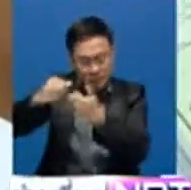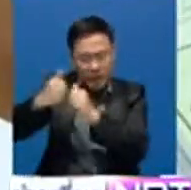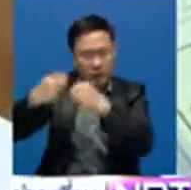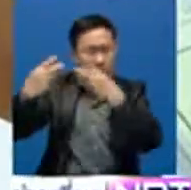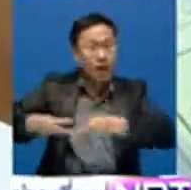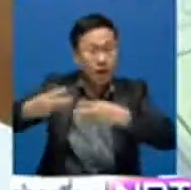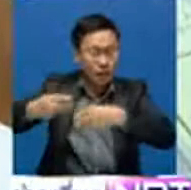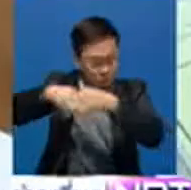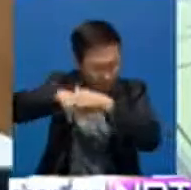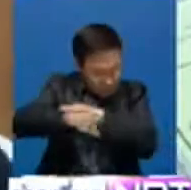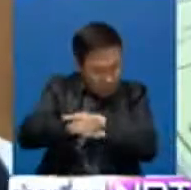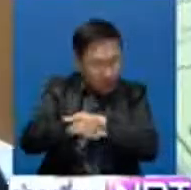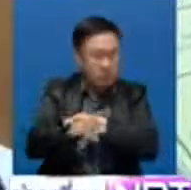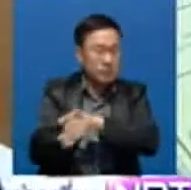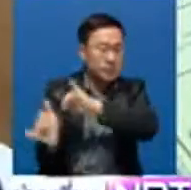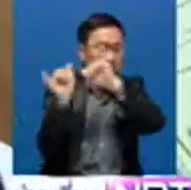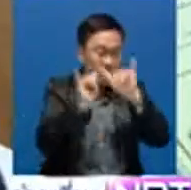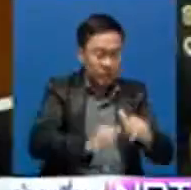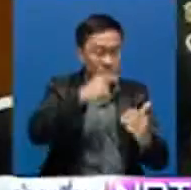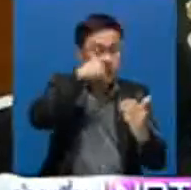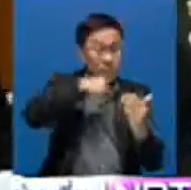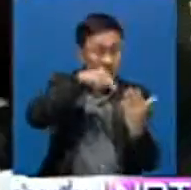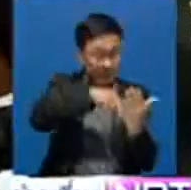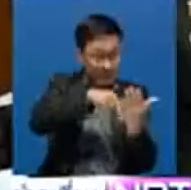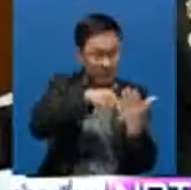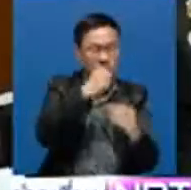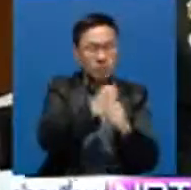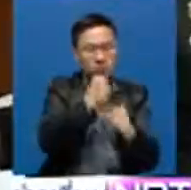ยังมีการติดตามความคืบหน้าการดำเนินงานของแต่ละหน่วยงานด้วย